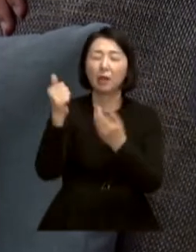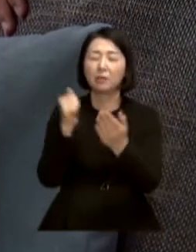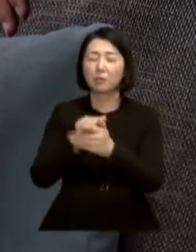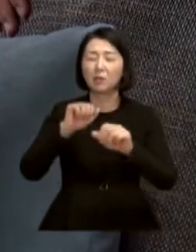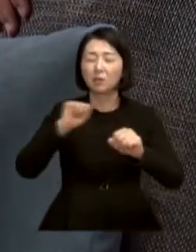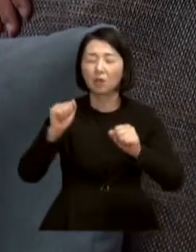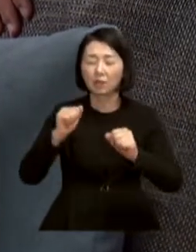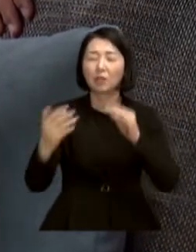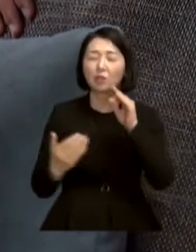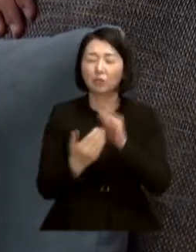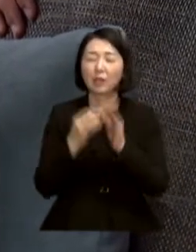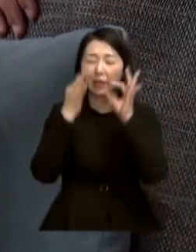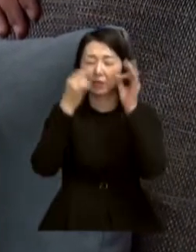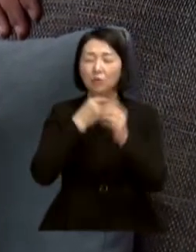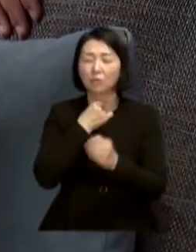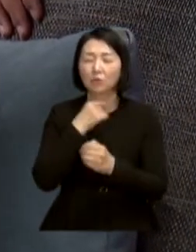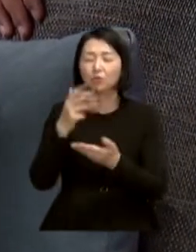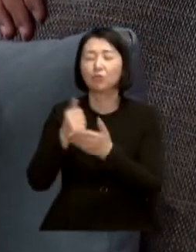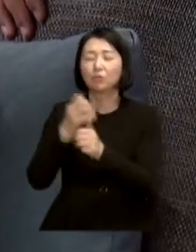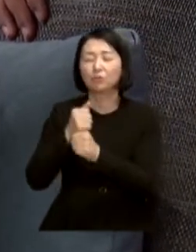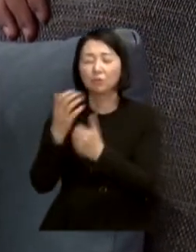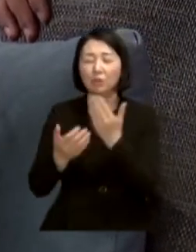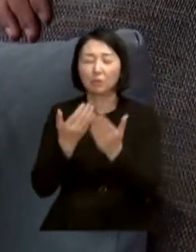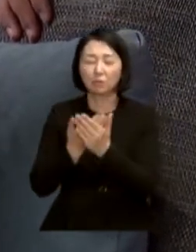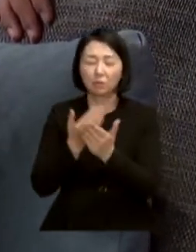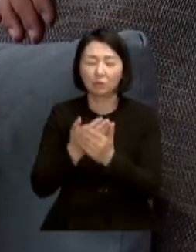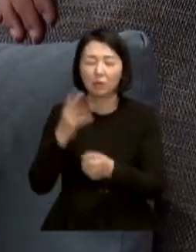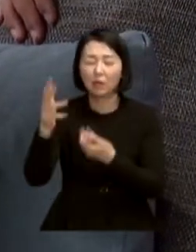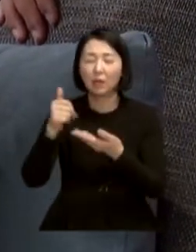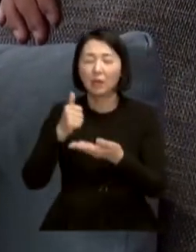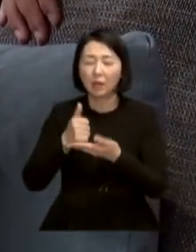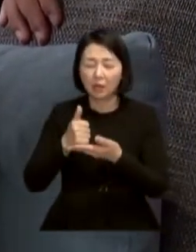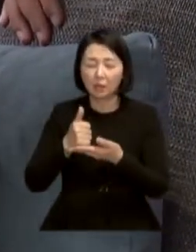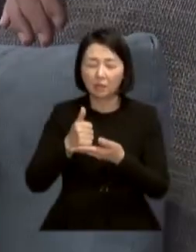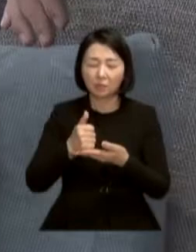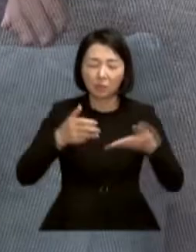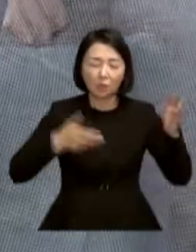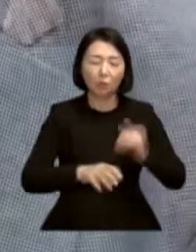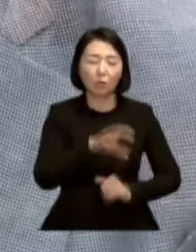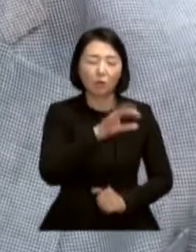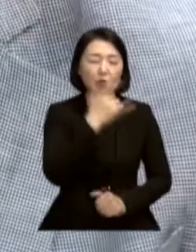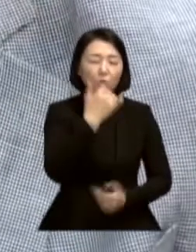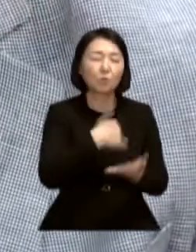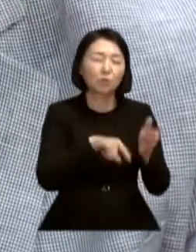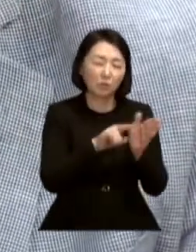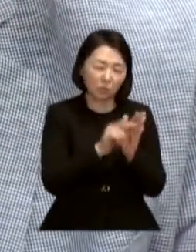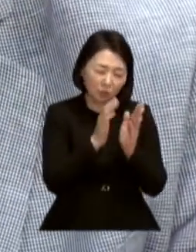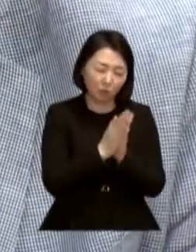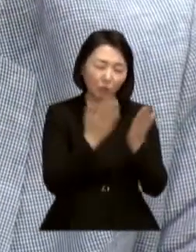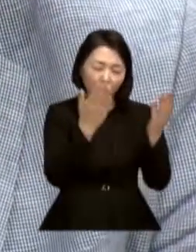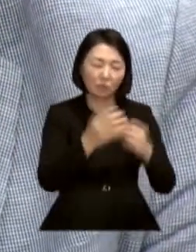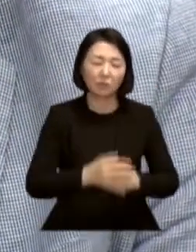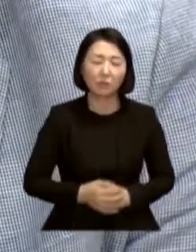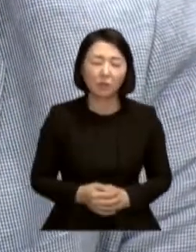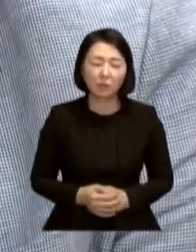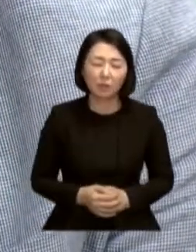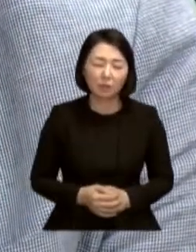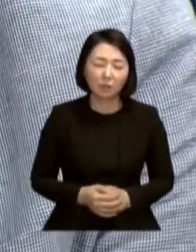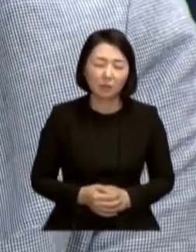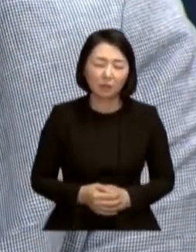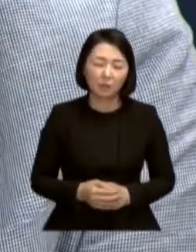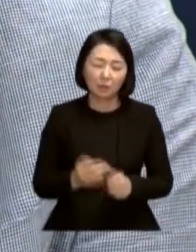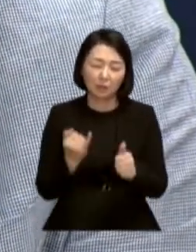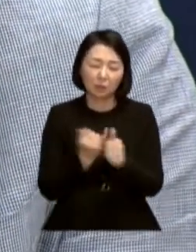붙잡아 주시옵소서. 하나님, 고향에 두고 온 부모님들 위해 기도합니다. 아버지 또한 이석 선교사님의 가정을 위해 기도합니다.